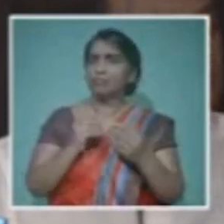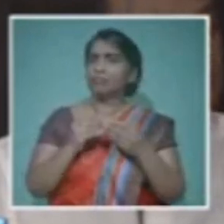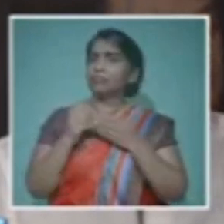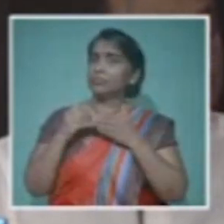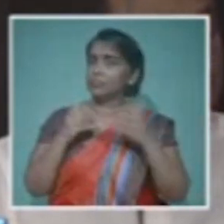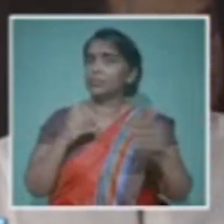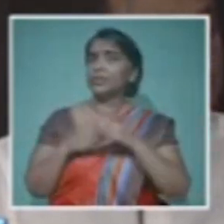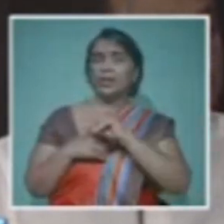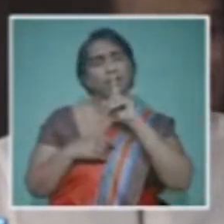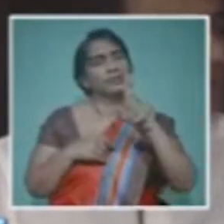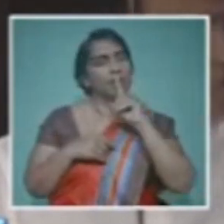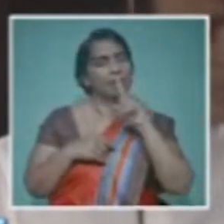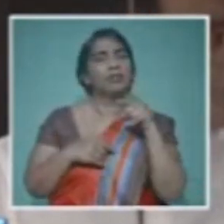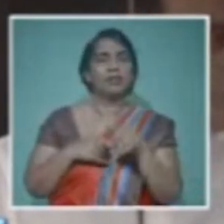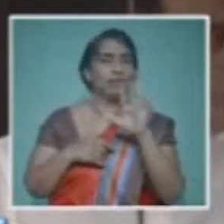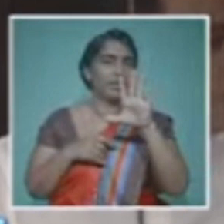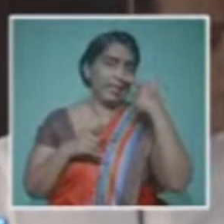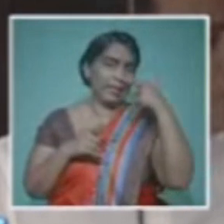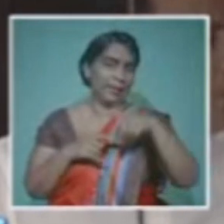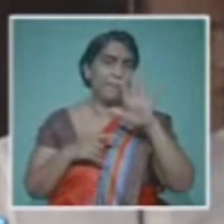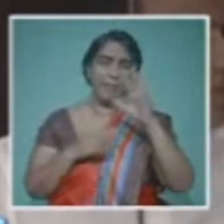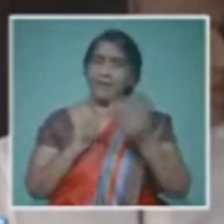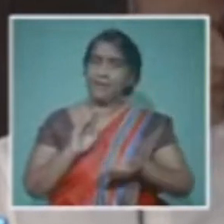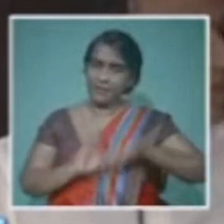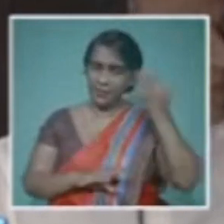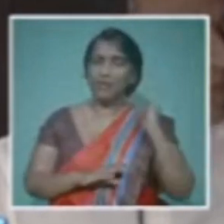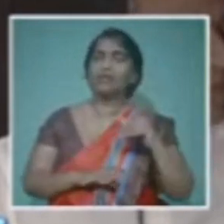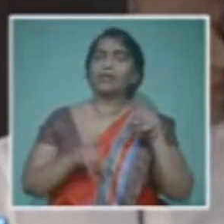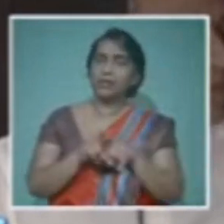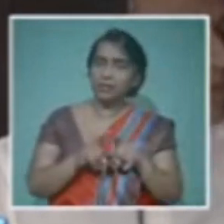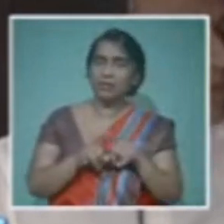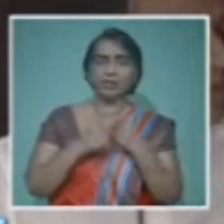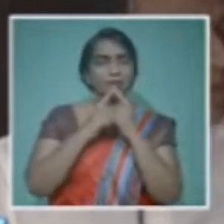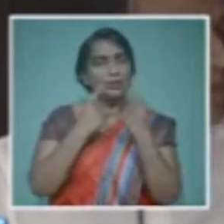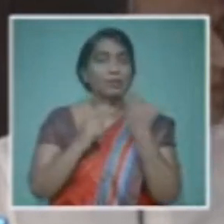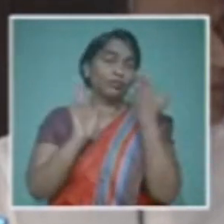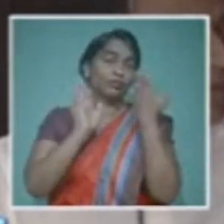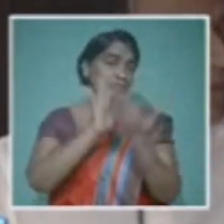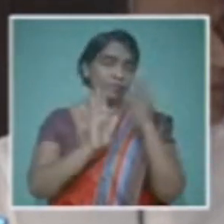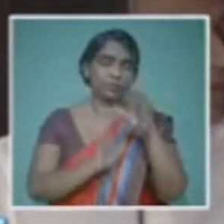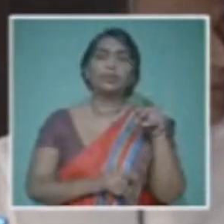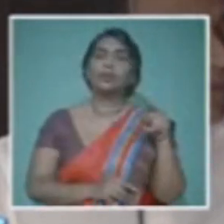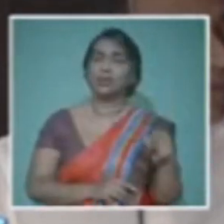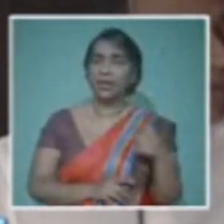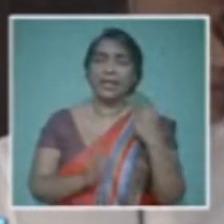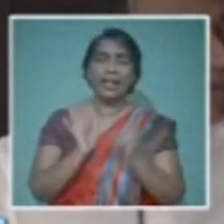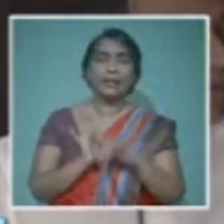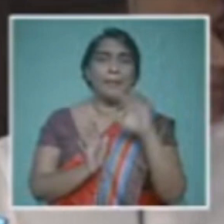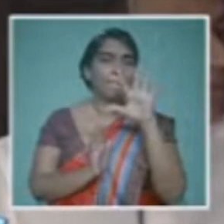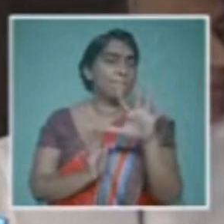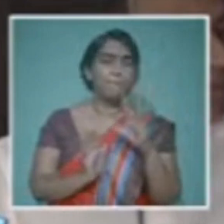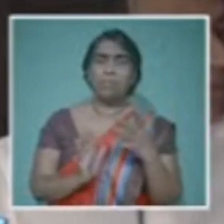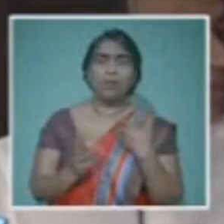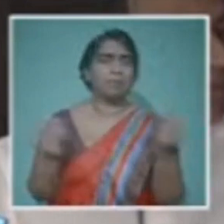වුණ ඔබතුමාගේ නිල්ලීමක් කරා මේ පහ වැඩි කරන්න. ඒ වගේම වුණ නොයෙකුත් ආකාරයේ වුණ පෙන්නලා දුන්නා. වුණට මේ ලීටර් 5